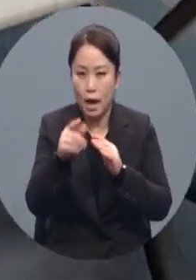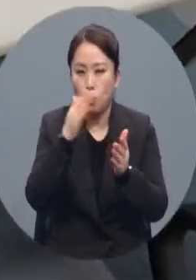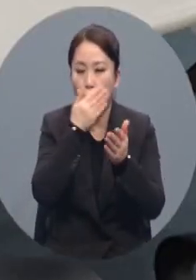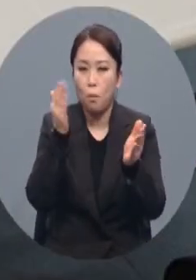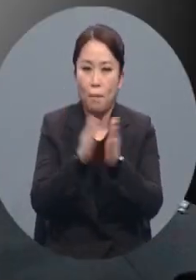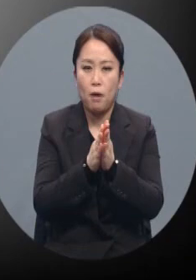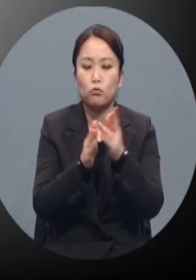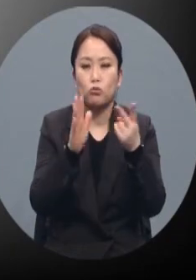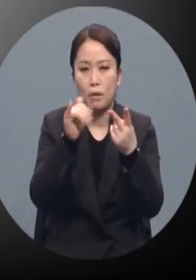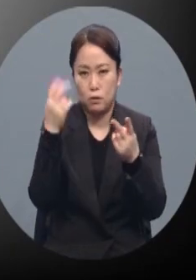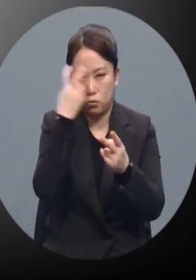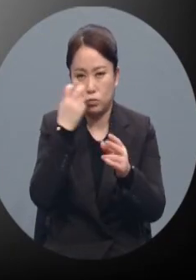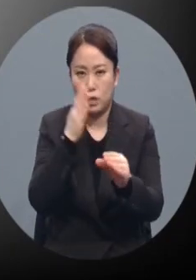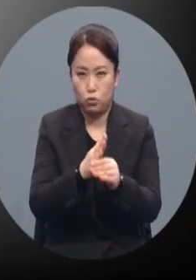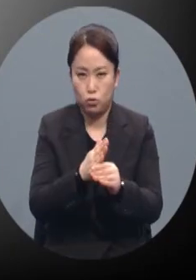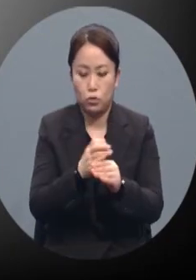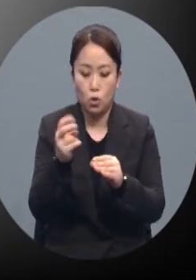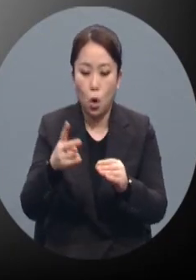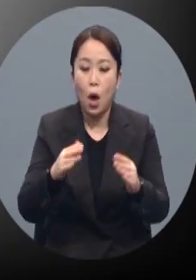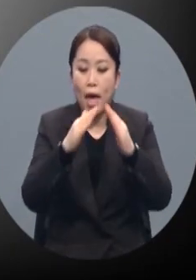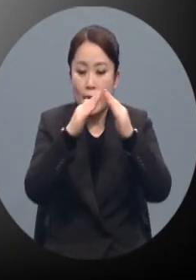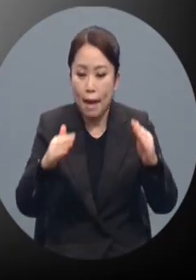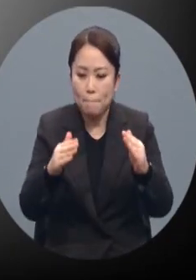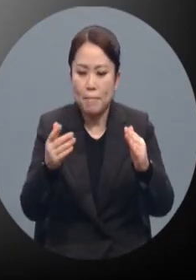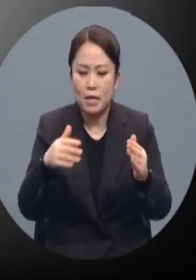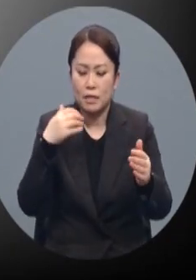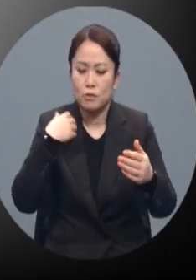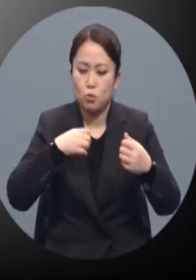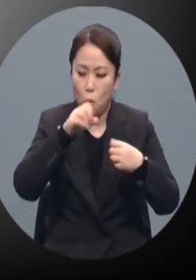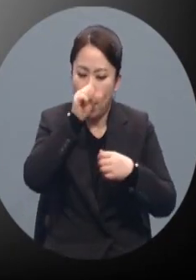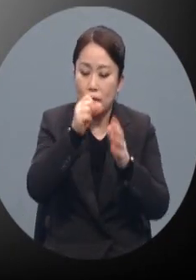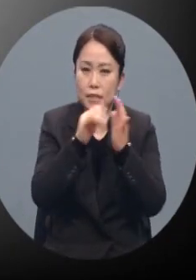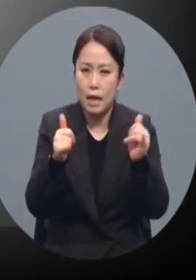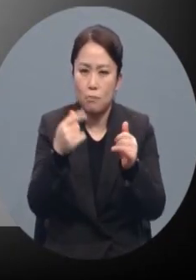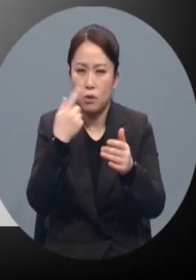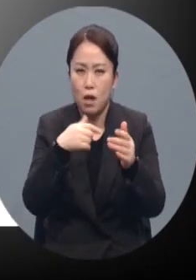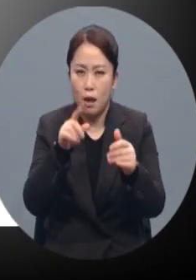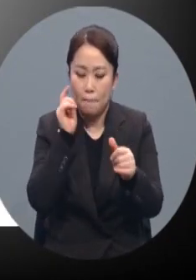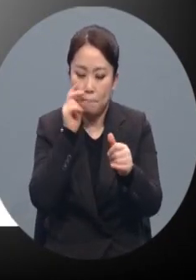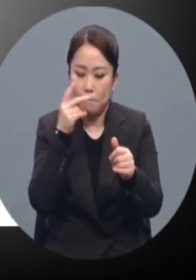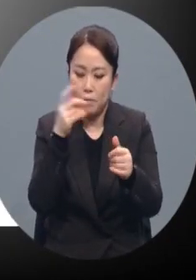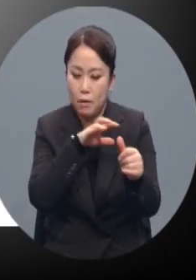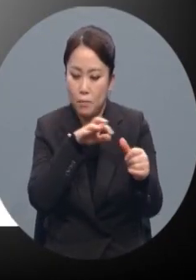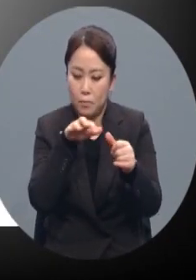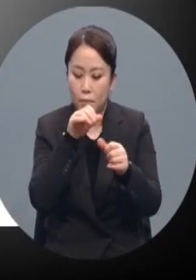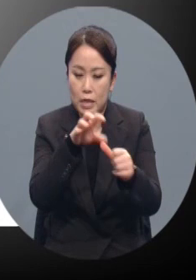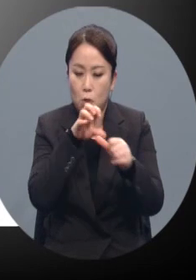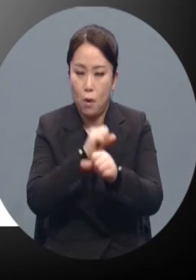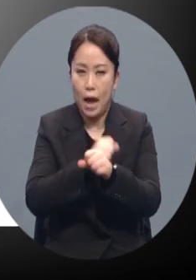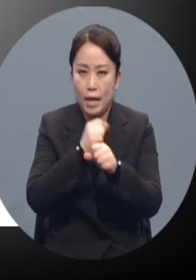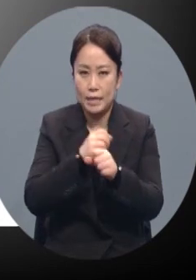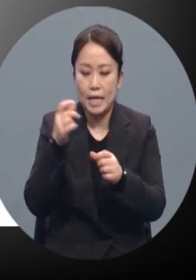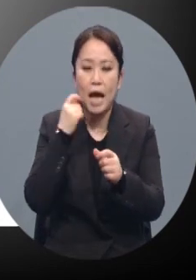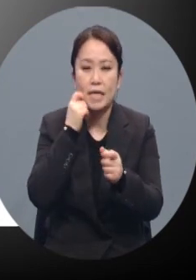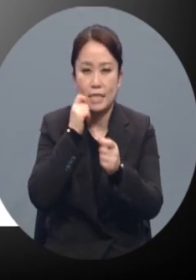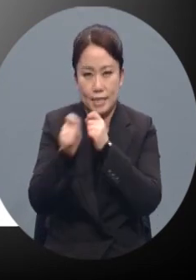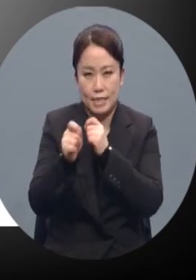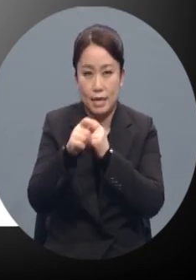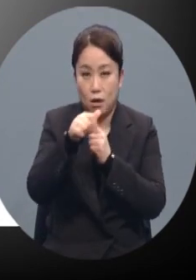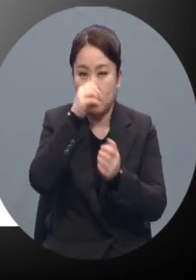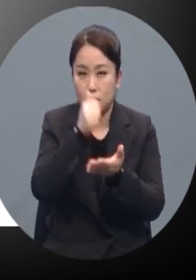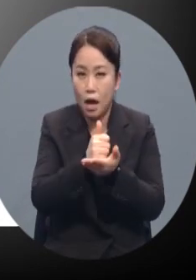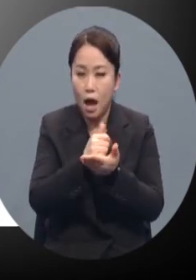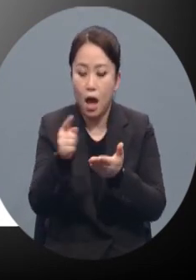중입니다. 캠핑족을 노린 사기 범죄가 적발됐습니다. 20대 C씨는 인터넷상에서